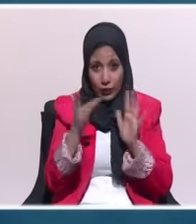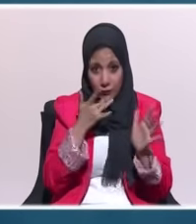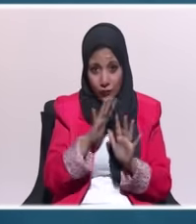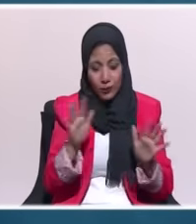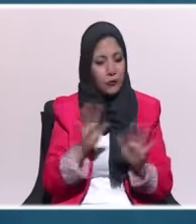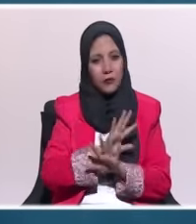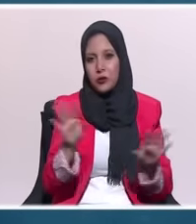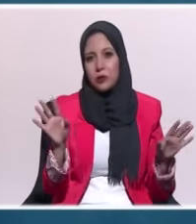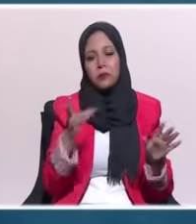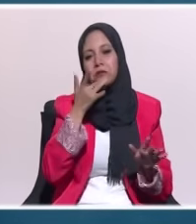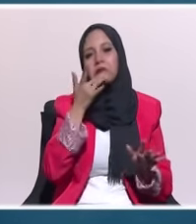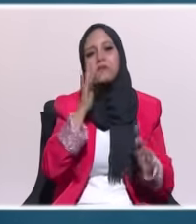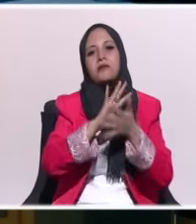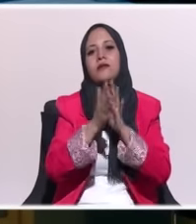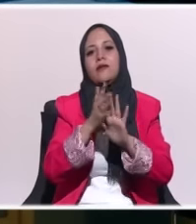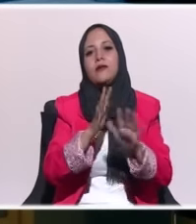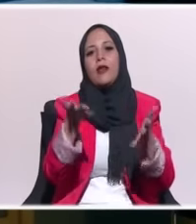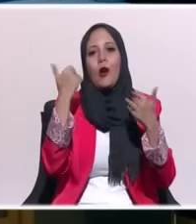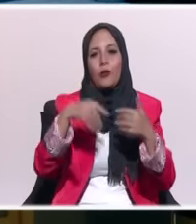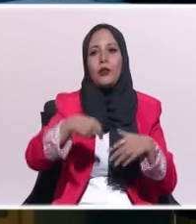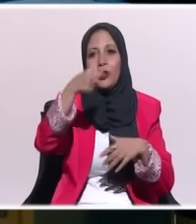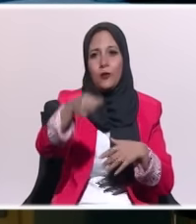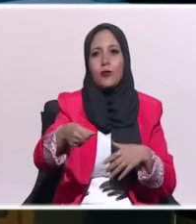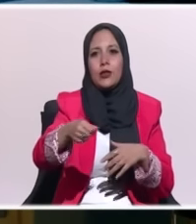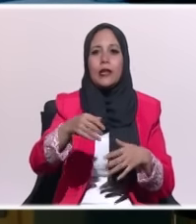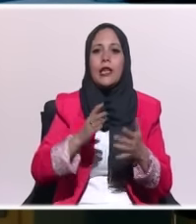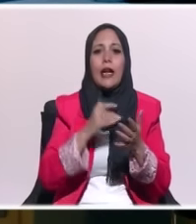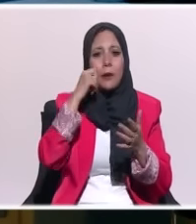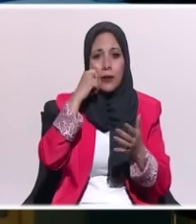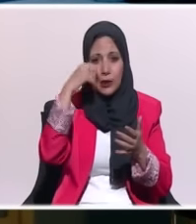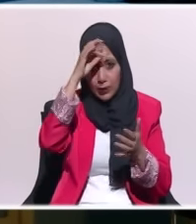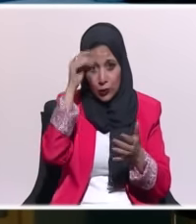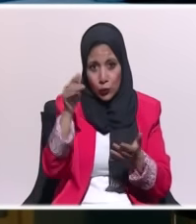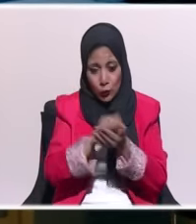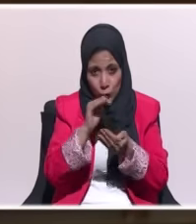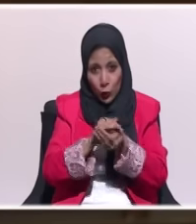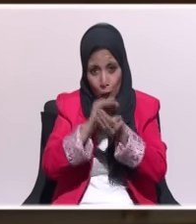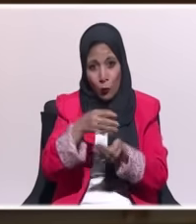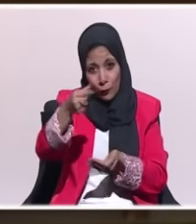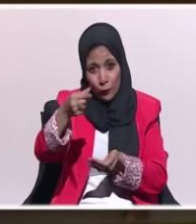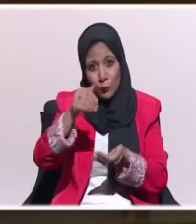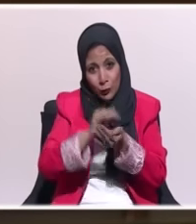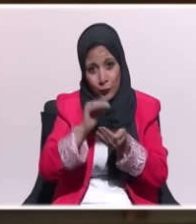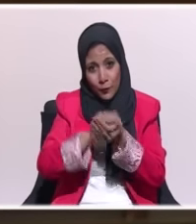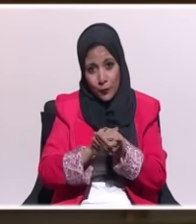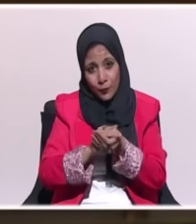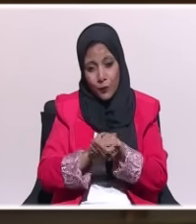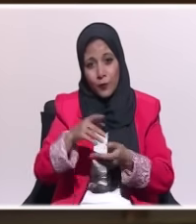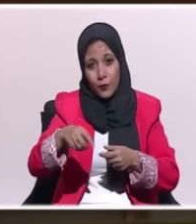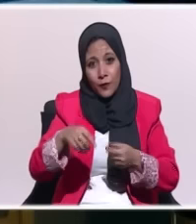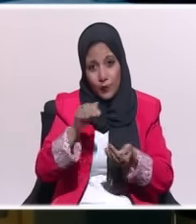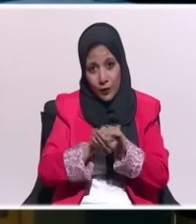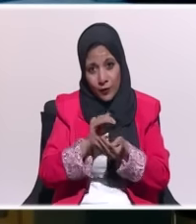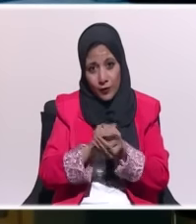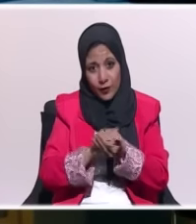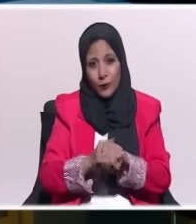خالص؟ لا خالص. كل ما تمسك فلوس عليا وعلى عيالي. وابوها كان ارزاق. حوشتي فلوس العمره؟ وابوها كان ارزاق. حوشتيها فلوس